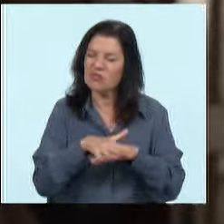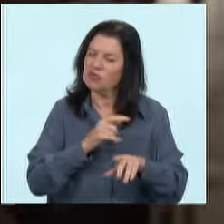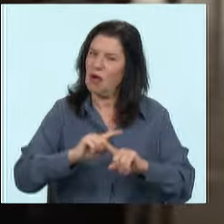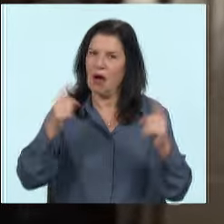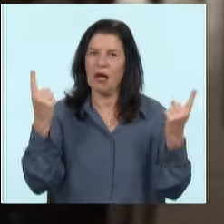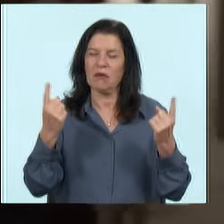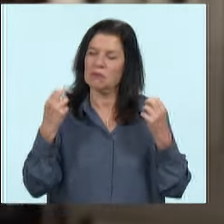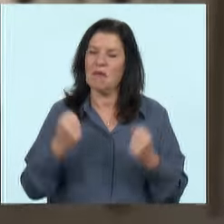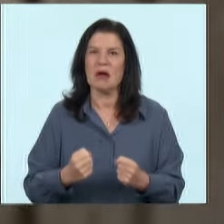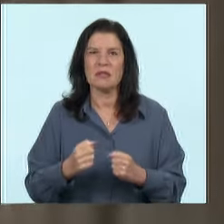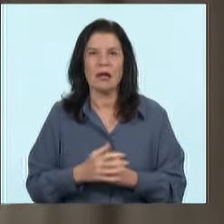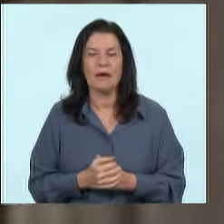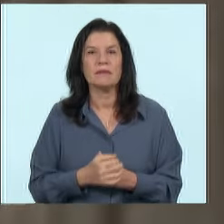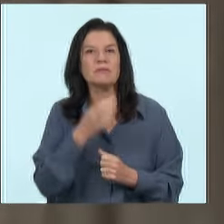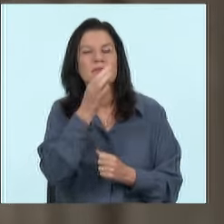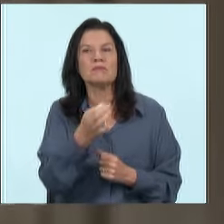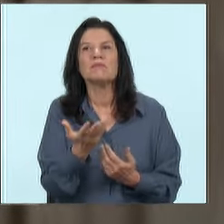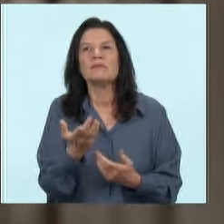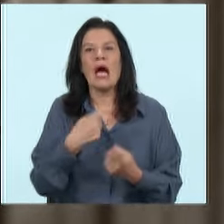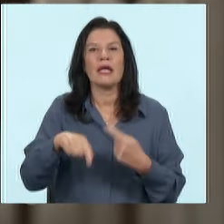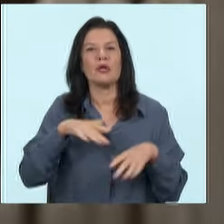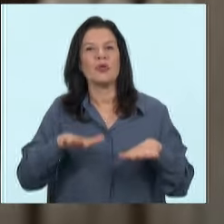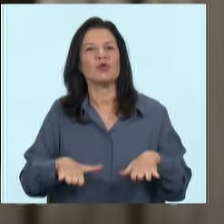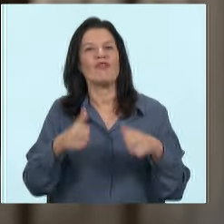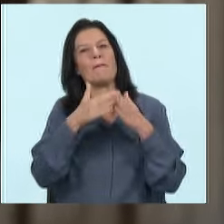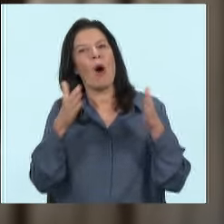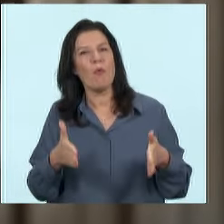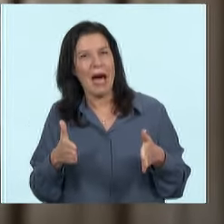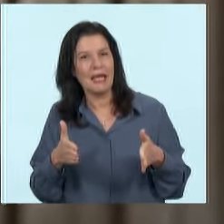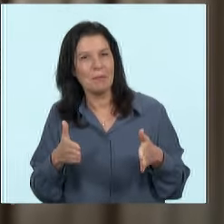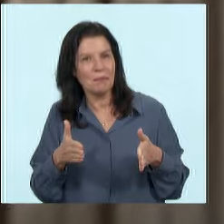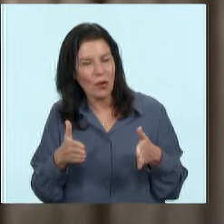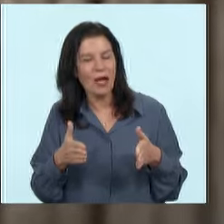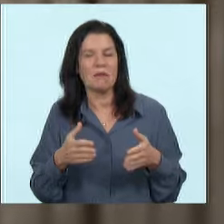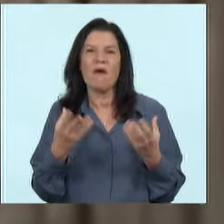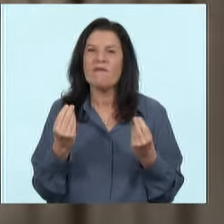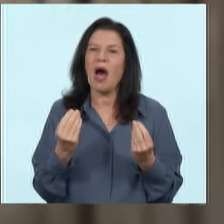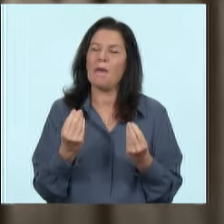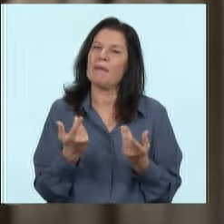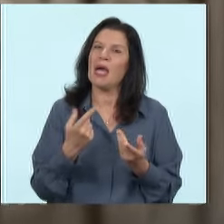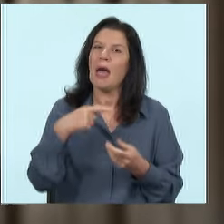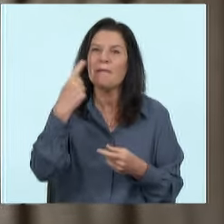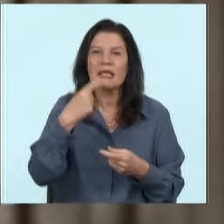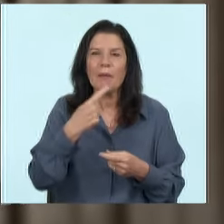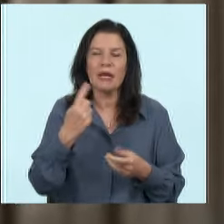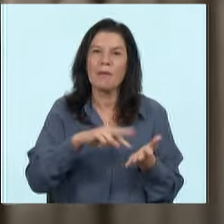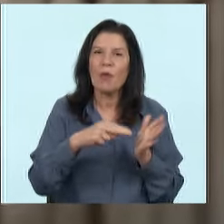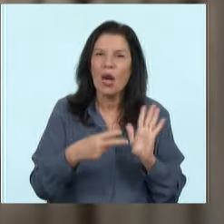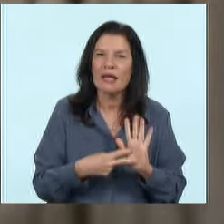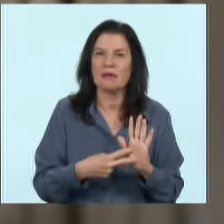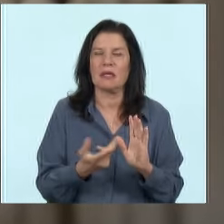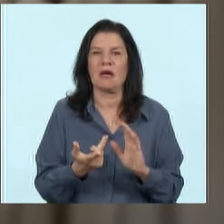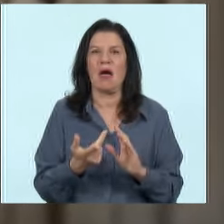אבל שכשאנחנו יושבים נגיד באולפנים ומדברים יותר, מדברים הרבה פוליטיקה בזמן הזה, ושאנשים יוצאים